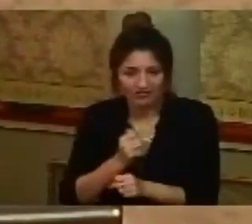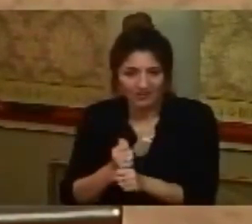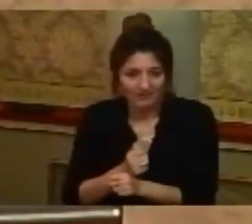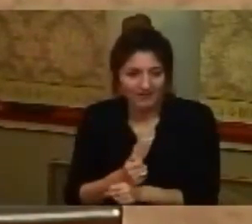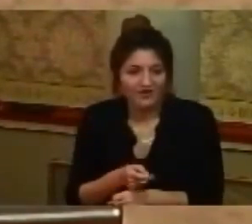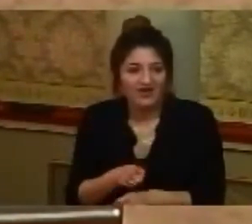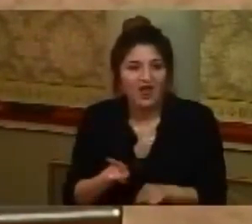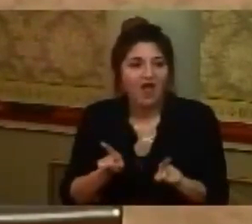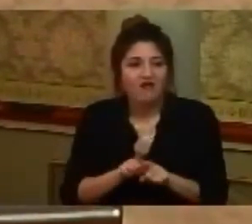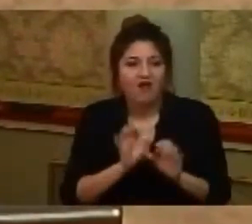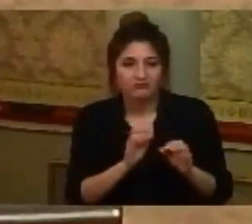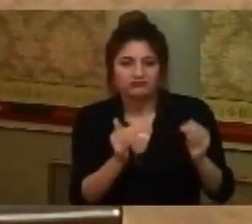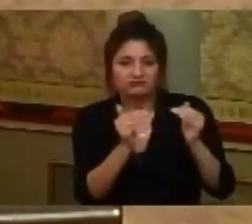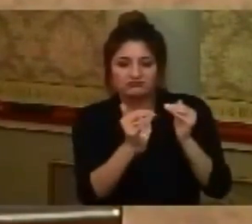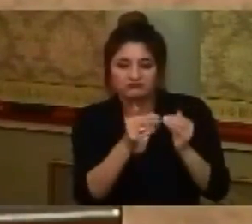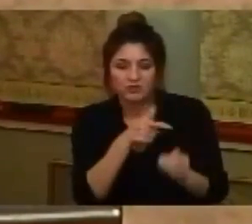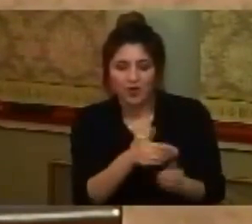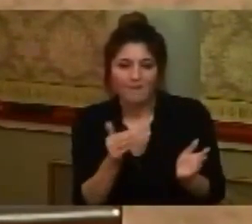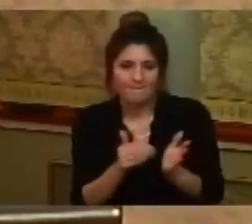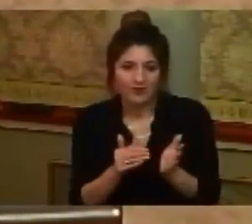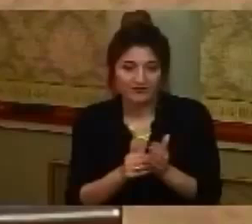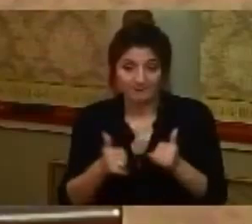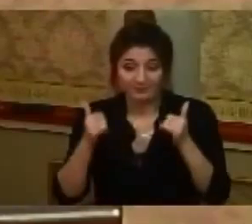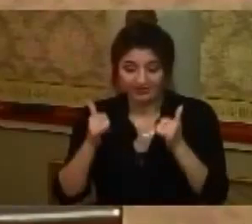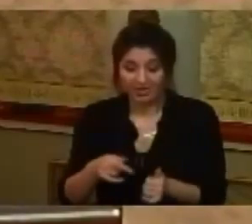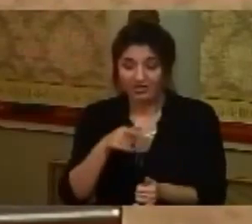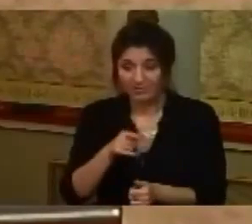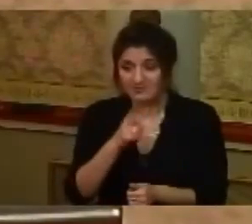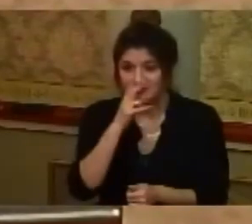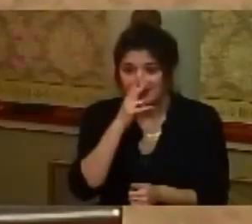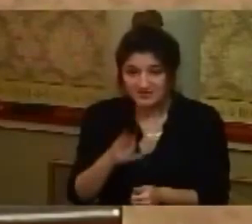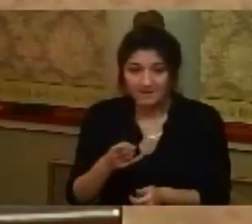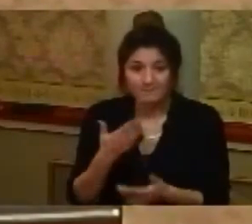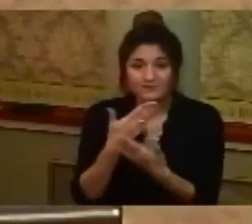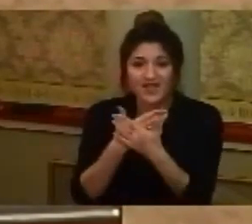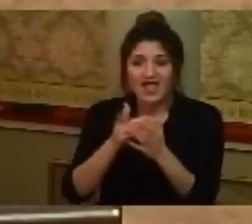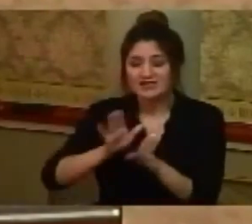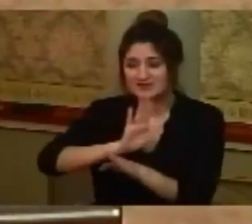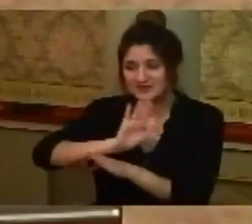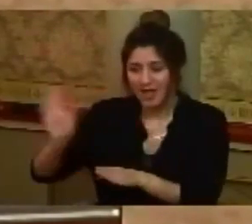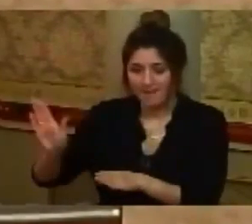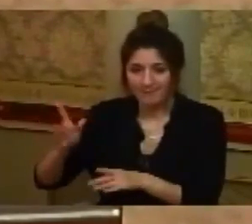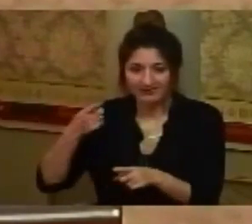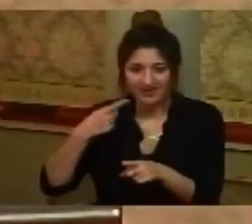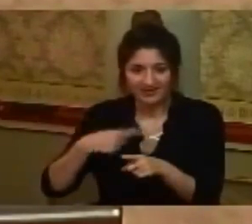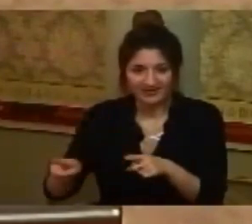sa potrebama. I danas kad pogledate iz zapadnog dijela grada,